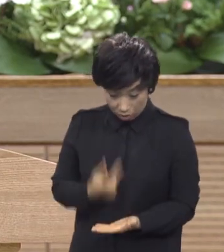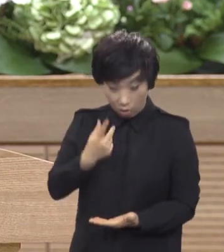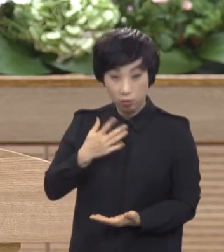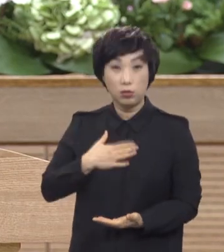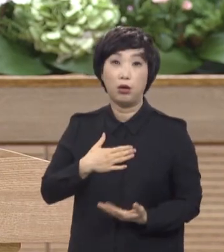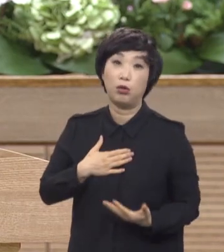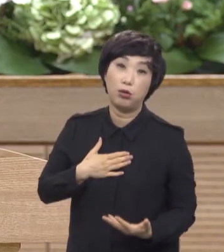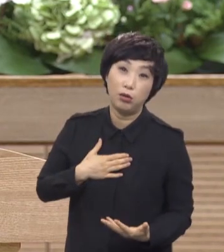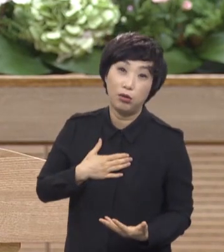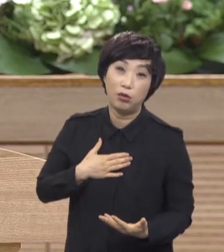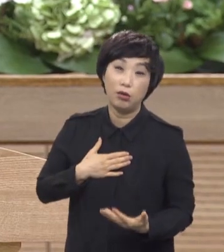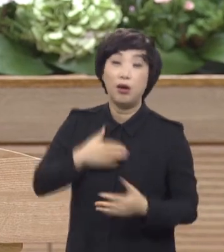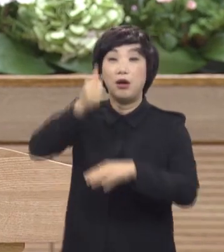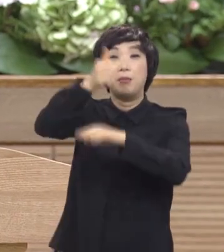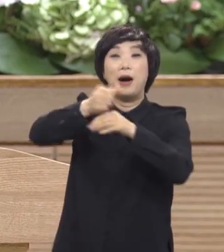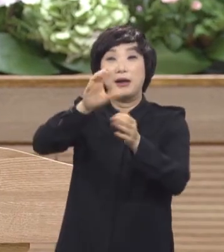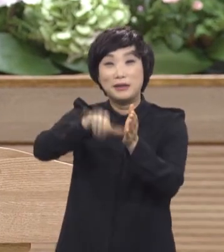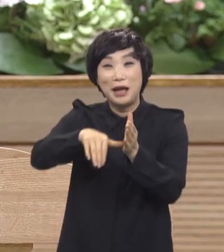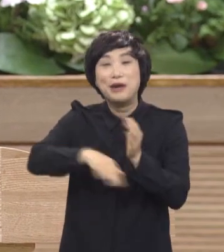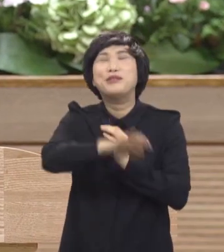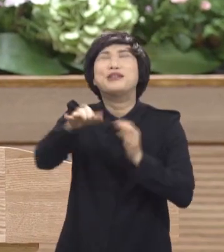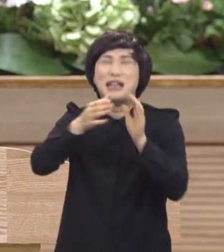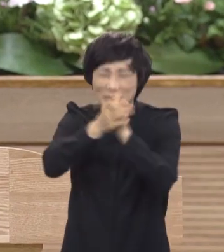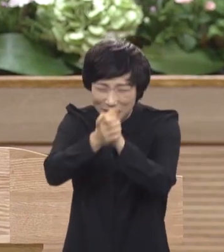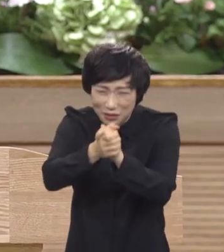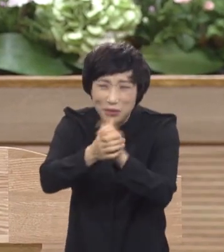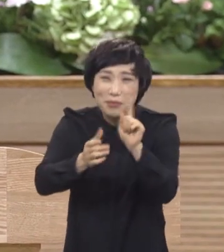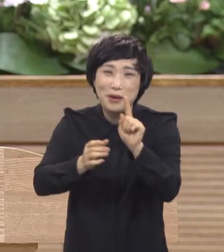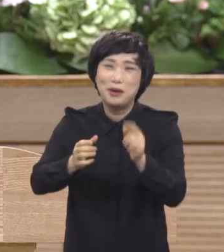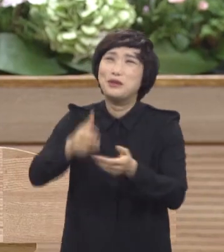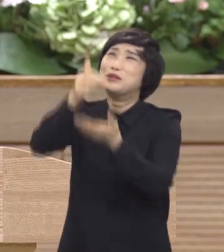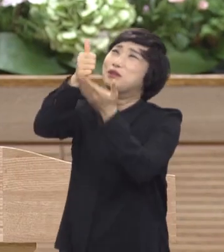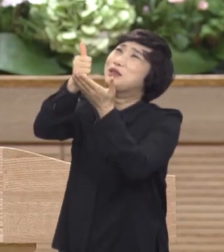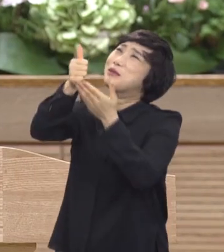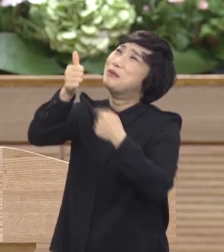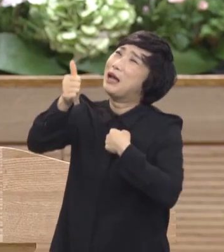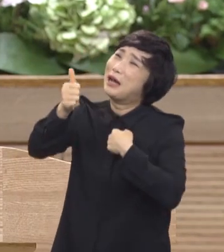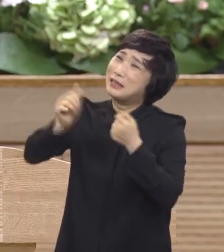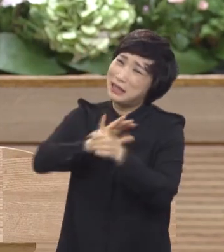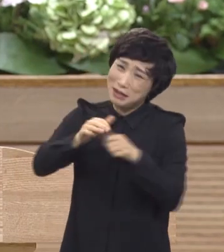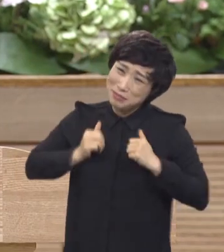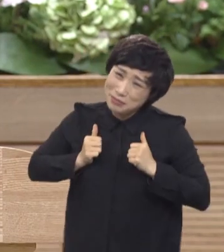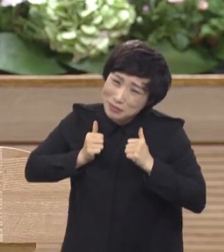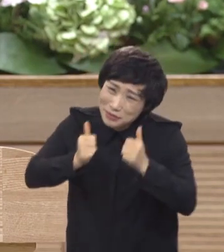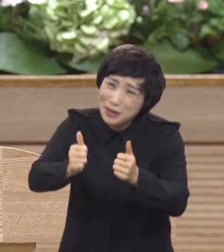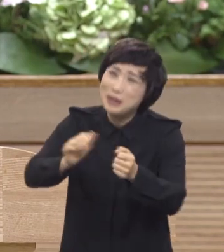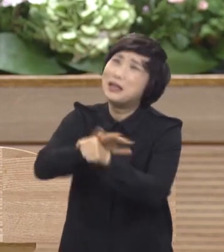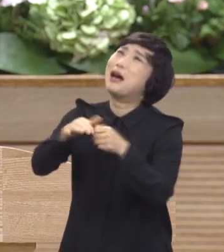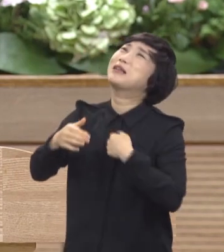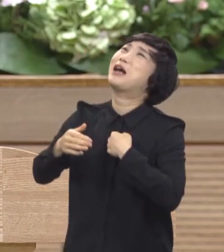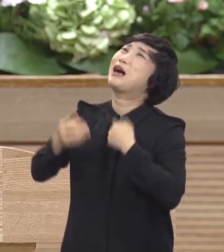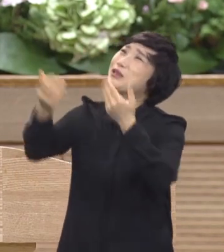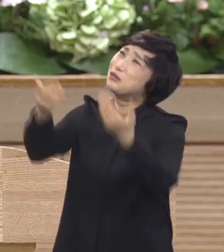없어요 내 마지막 때 할 기도가 뭐냐 주님 열심히 사랑할 사랑을 주세요